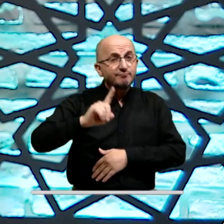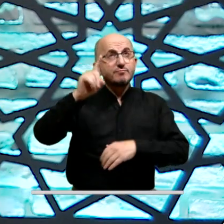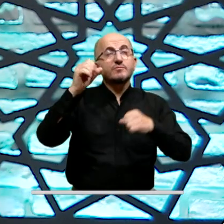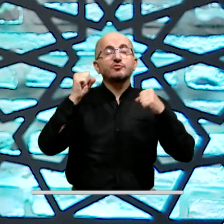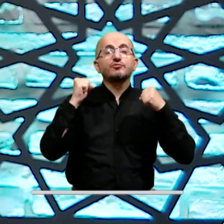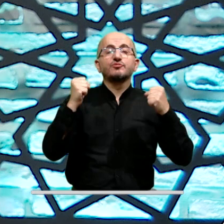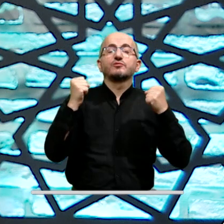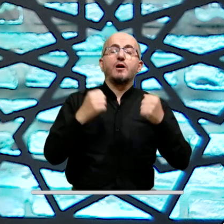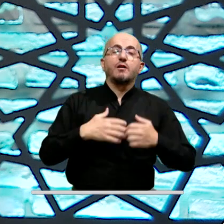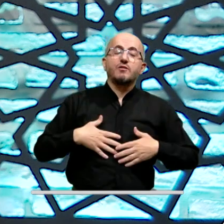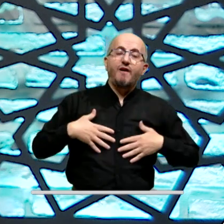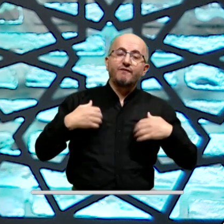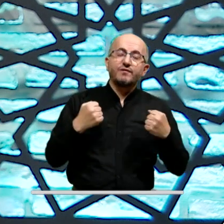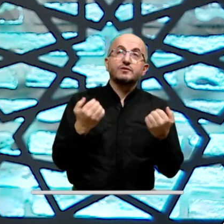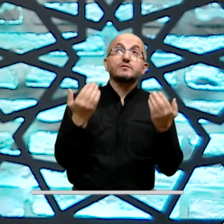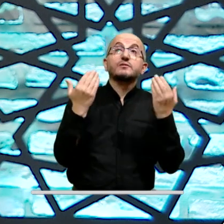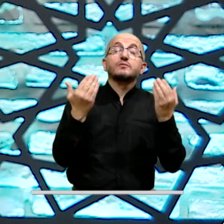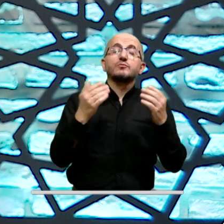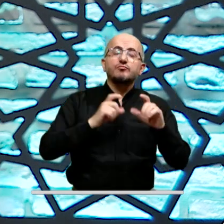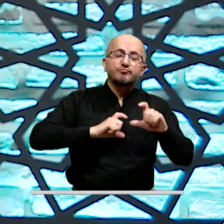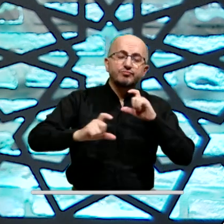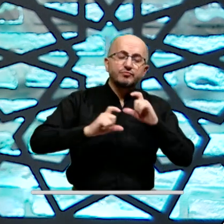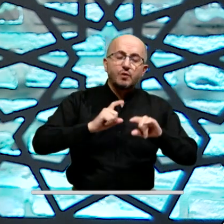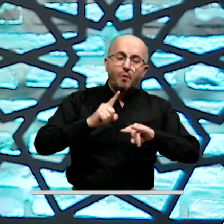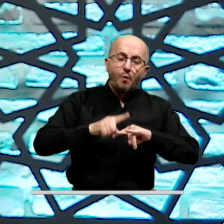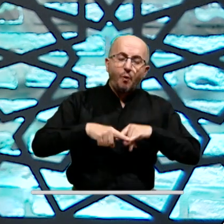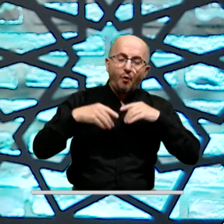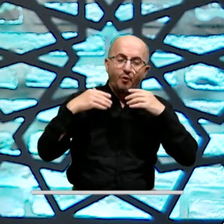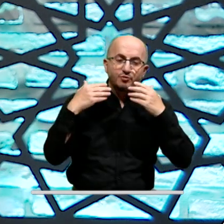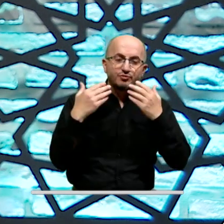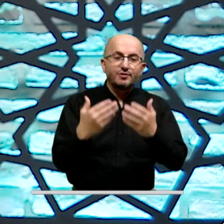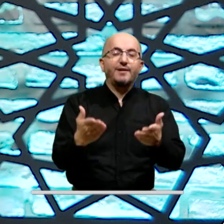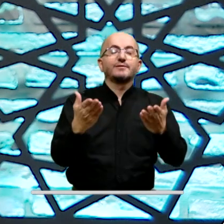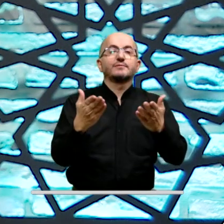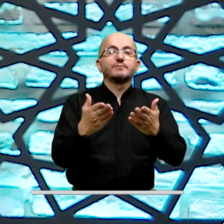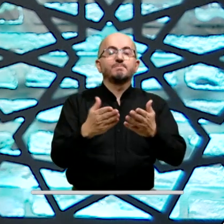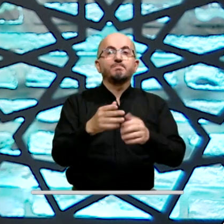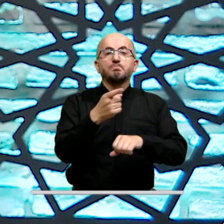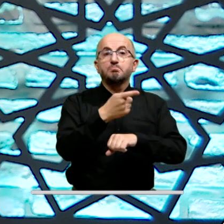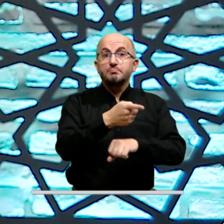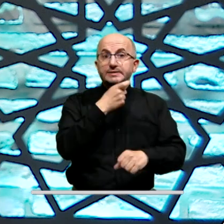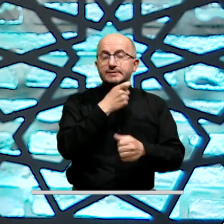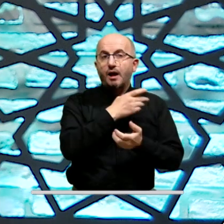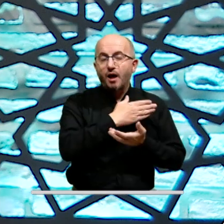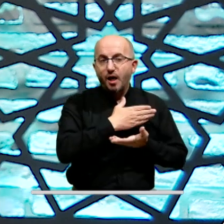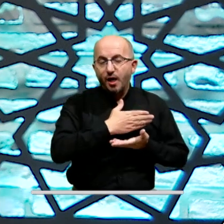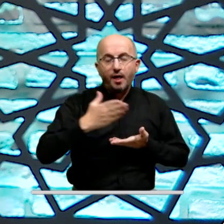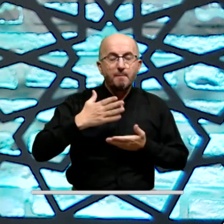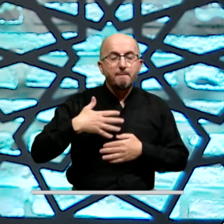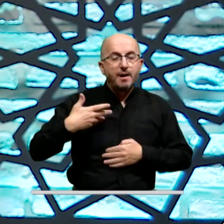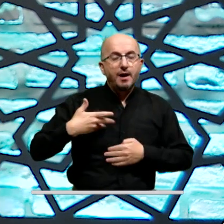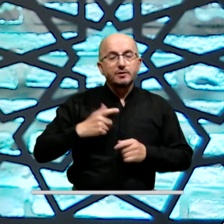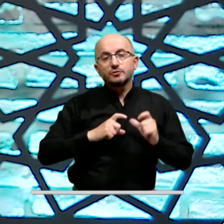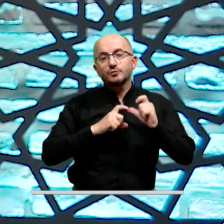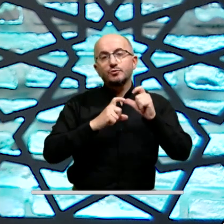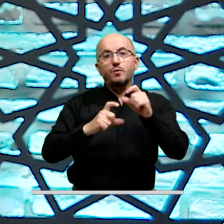afiyet niyaz ediyoruz. Diyanete Soralım programına hoş geldiniz, sefa getirdiniz. Yaklaşık bir saat sürecek programımızda dini anlamda merak